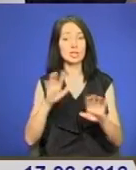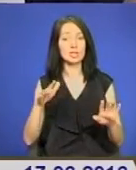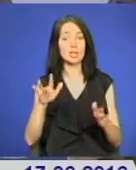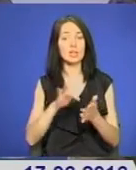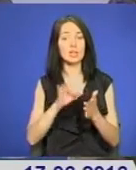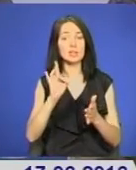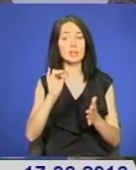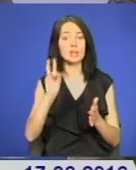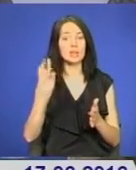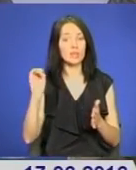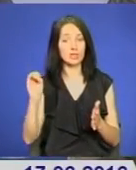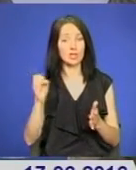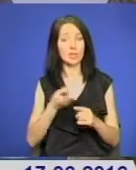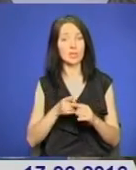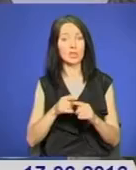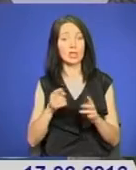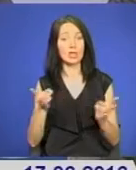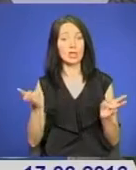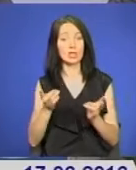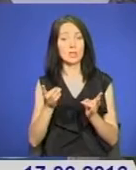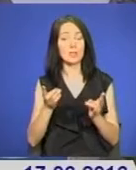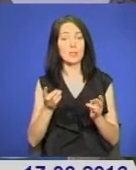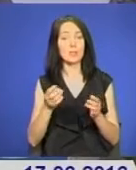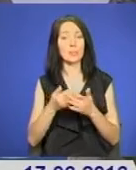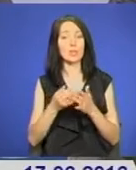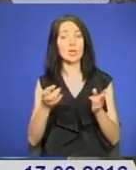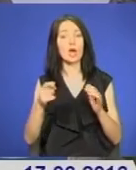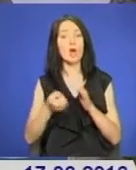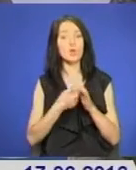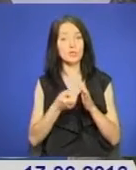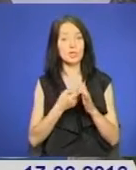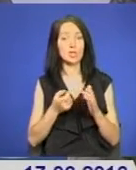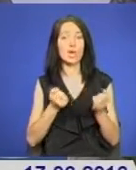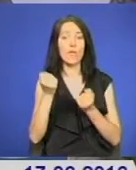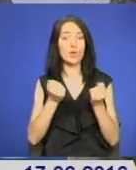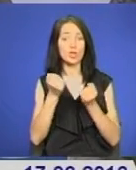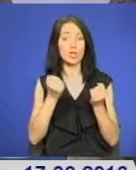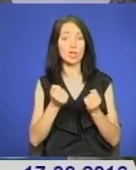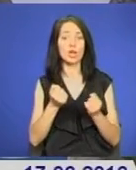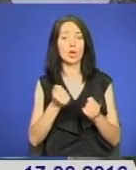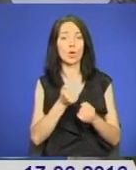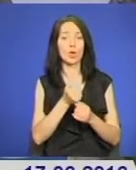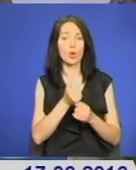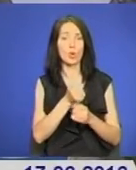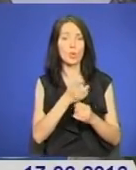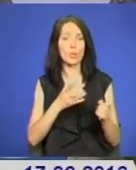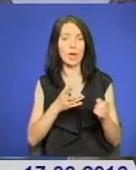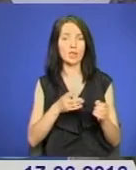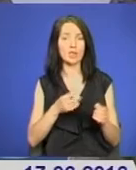місті Рівному, які необхідно подати, це розвідники, знову ж таки водії, кулеметники, навідники,